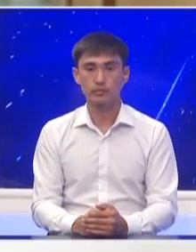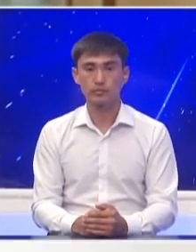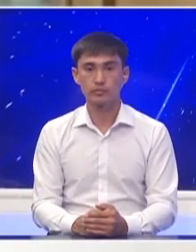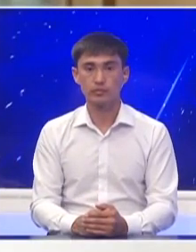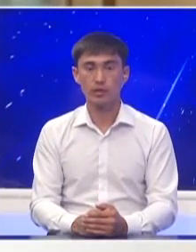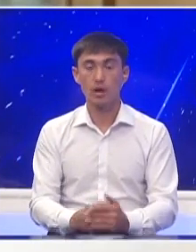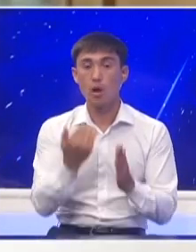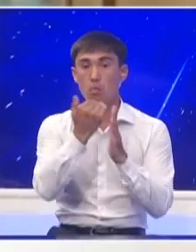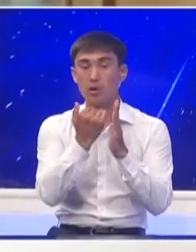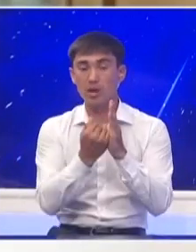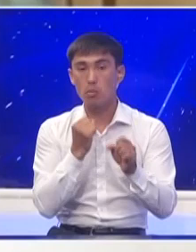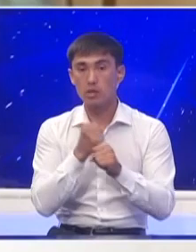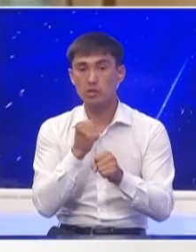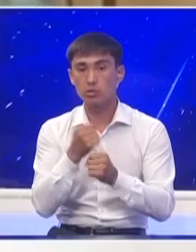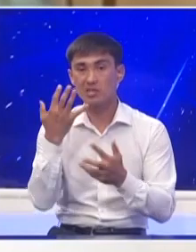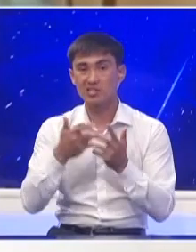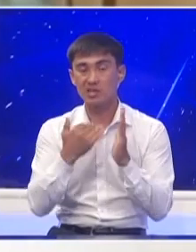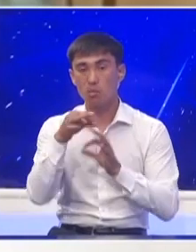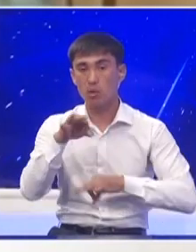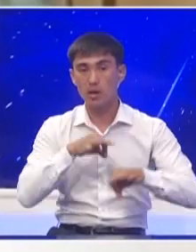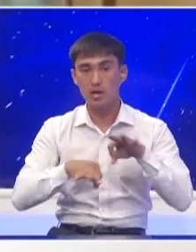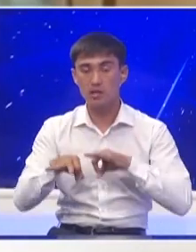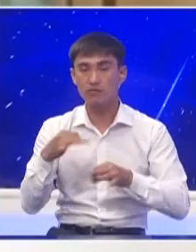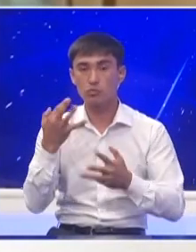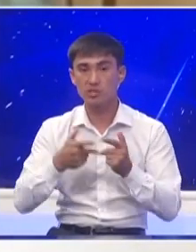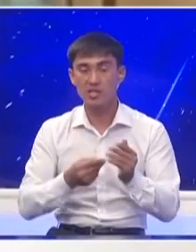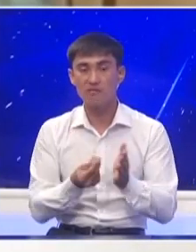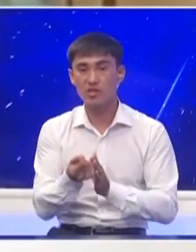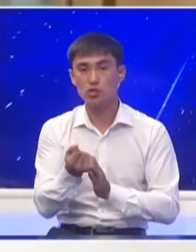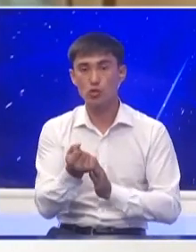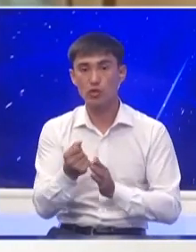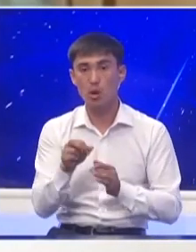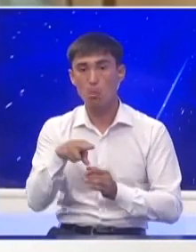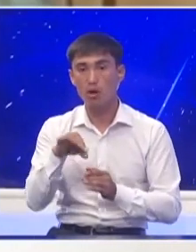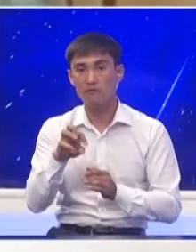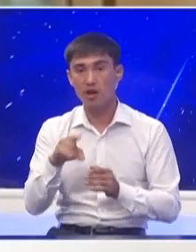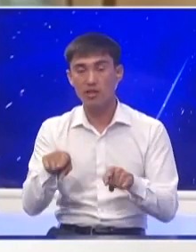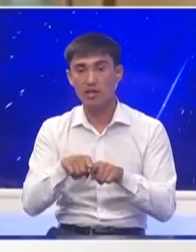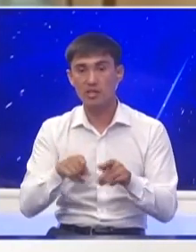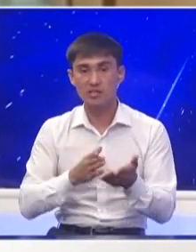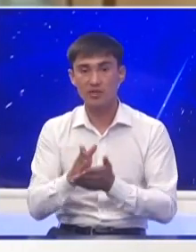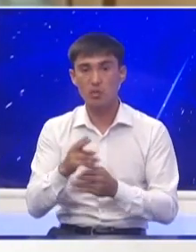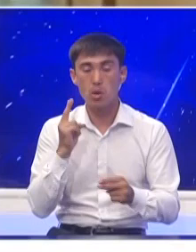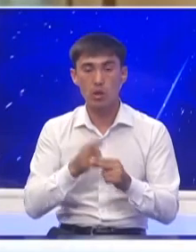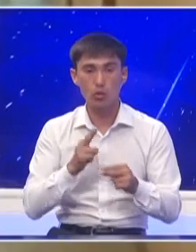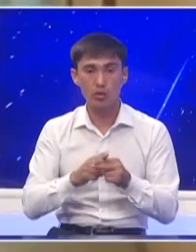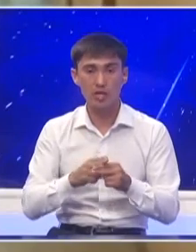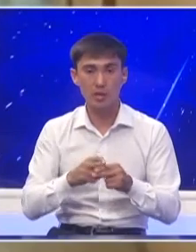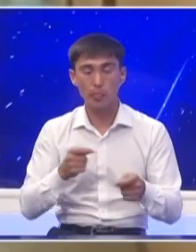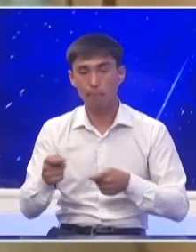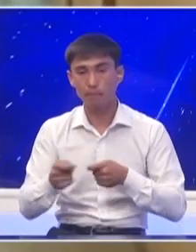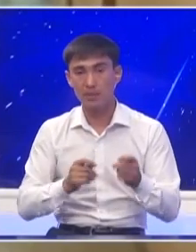В рамках программы разработано несколько проектов, в том числе инвестиционный портфель. В таких сферах, как металлургия,